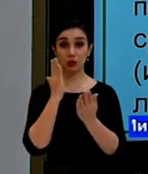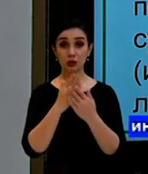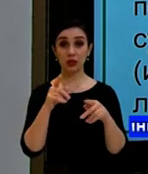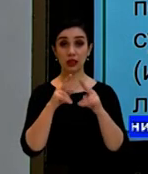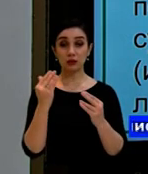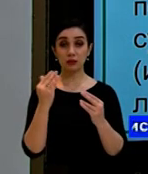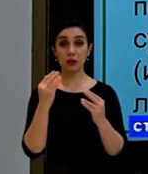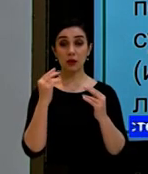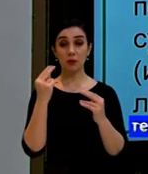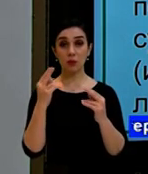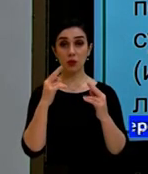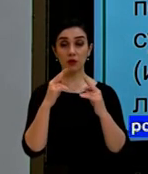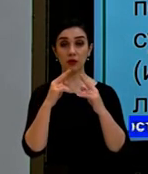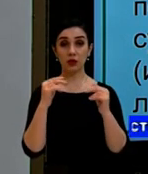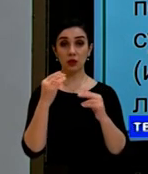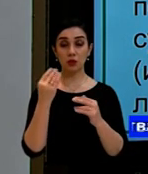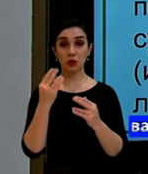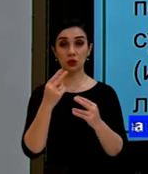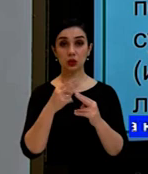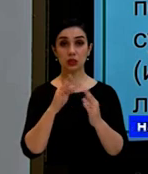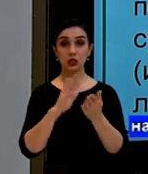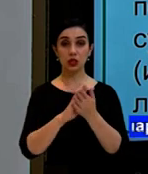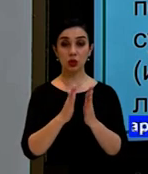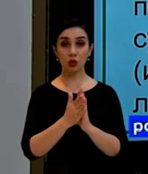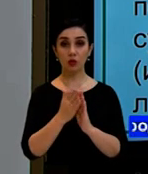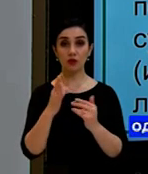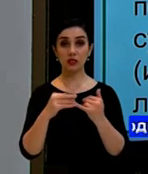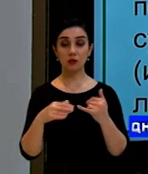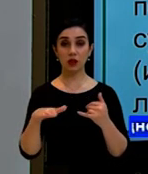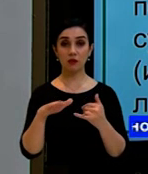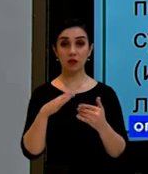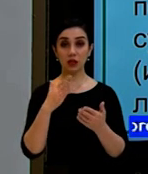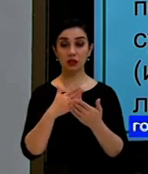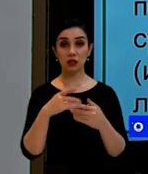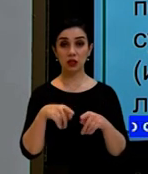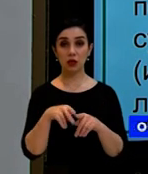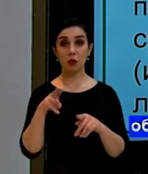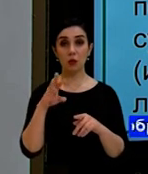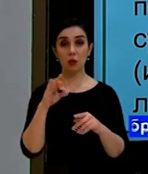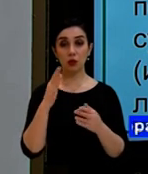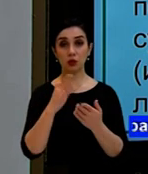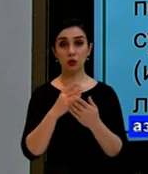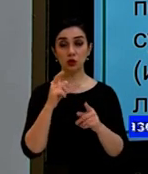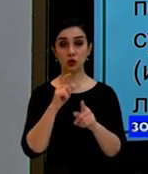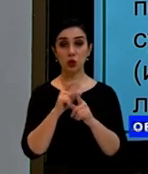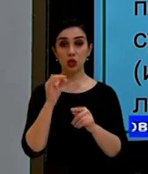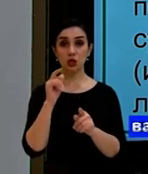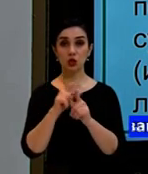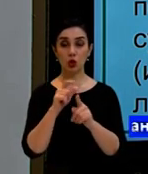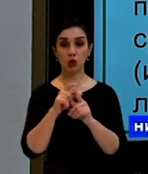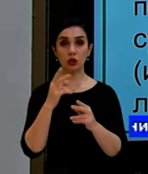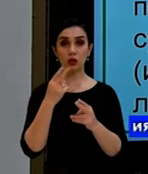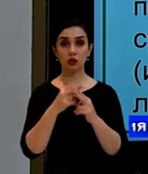вариант ву привилегированному сословию землевладельцев помещиков слова дворянин